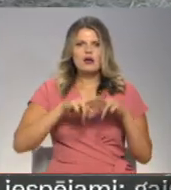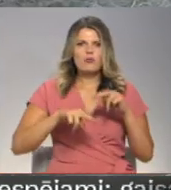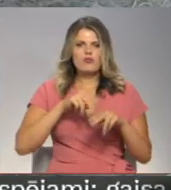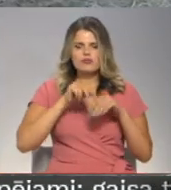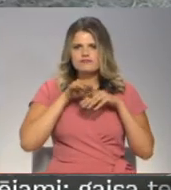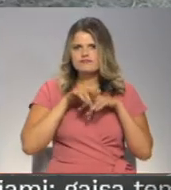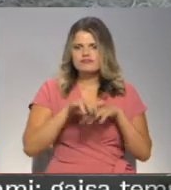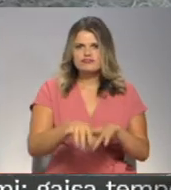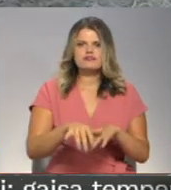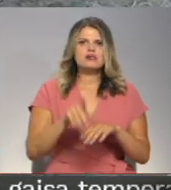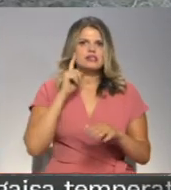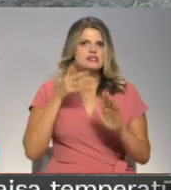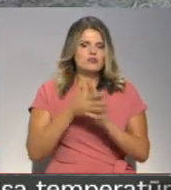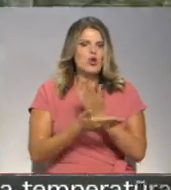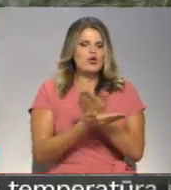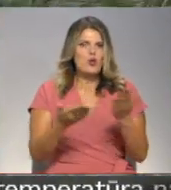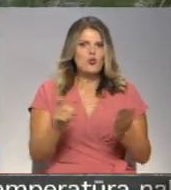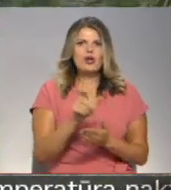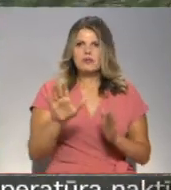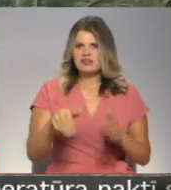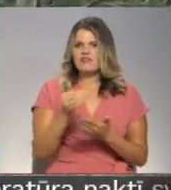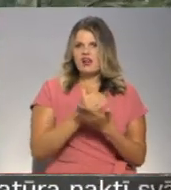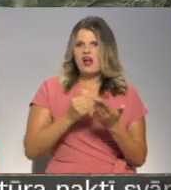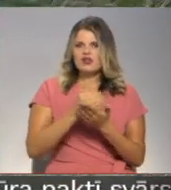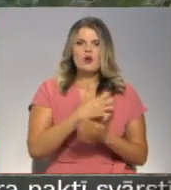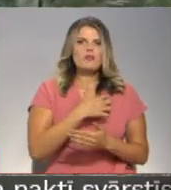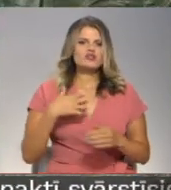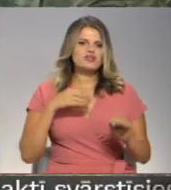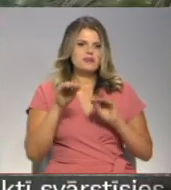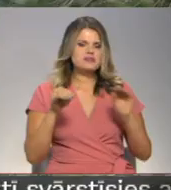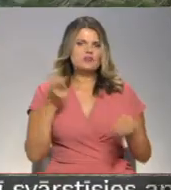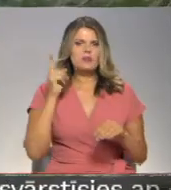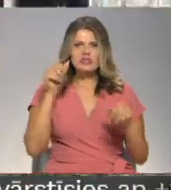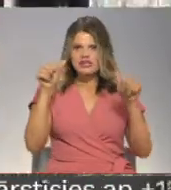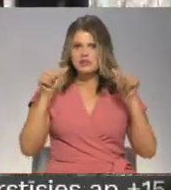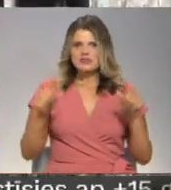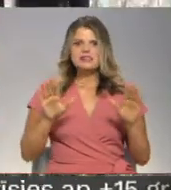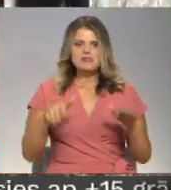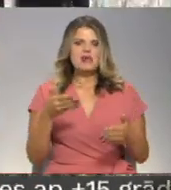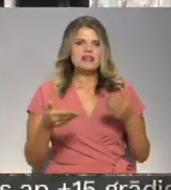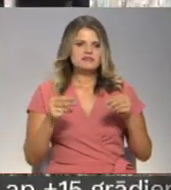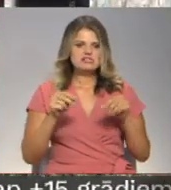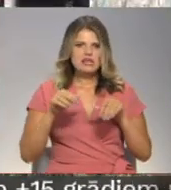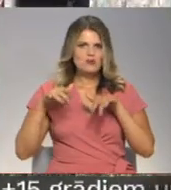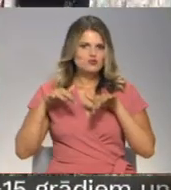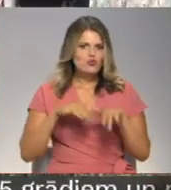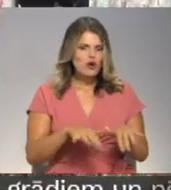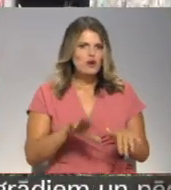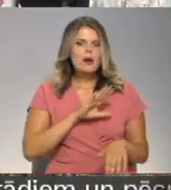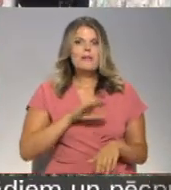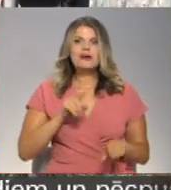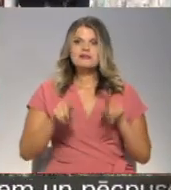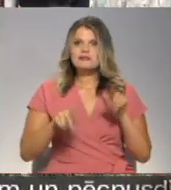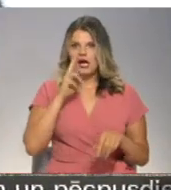fortiem. Saprotot, ka tas jebkurā brīdī var atkārtoties, pašvaldība tur izvietoja brīdinājumu zīmes par iespējamiem zemes nogruvumiem. Pēc